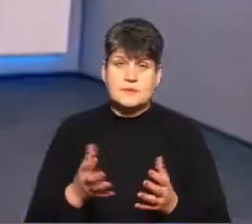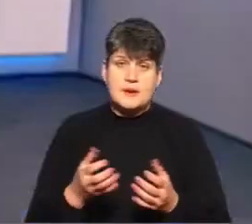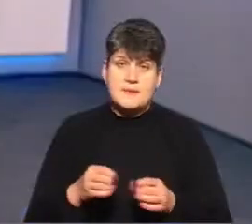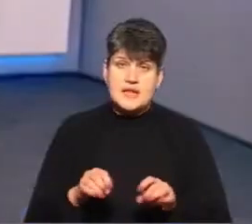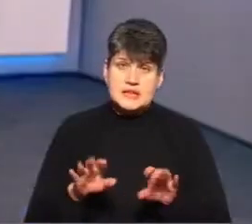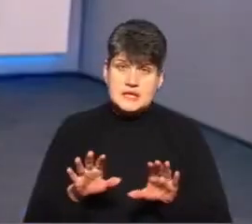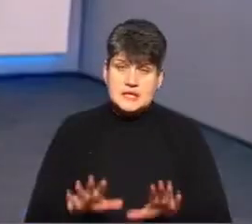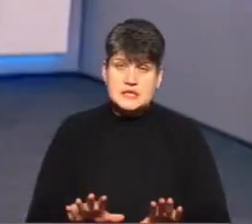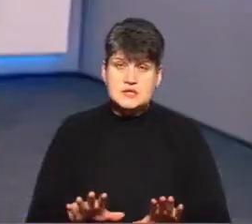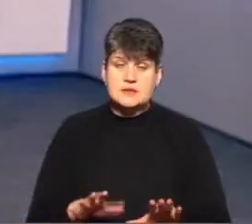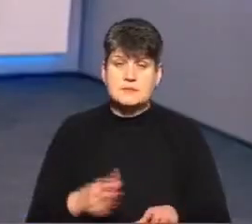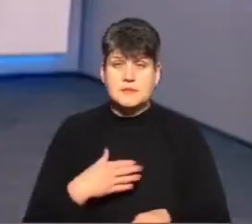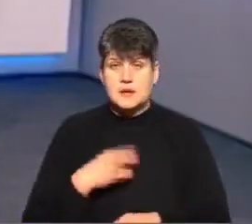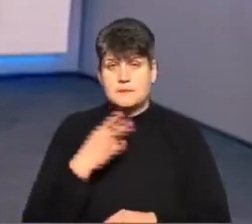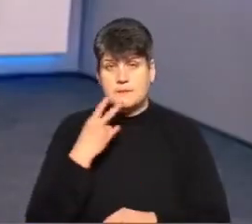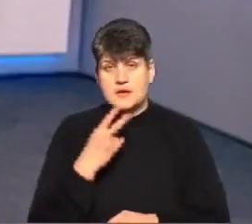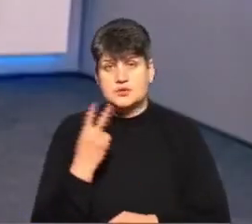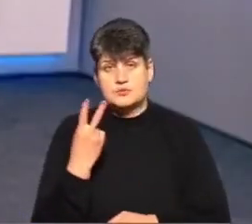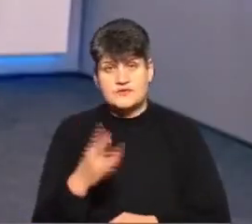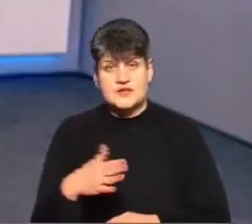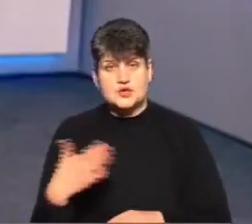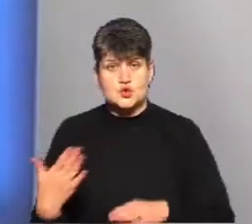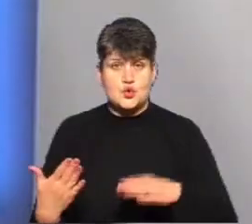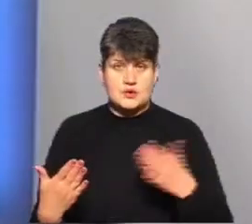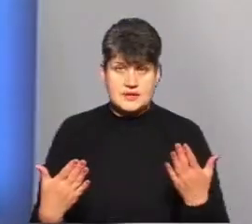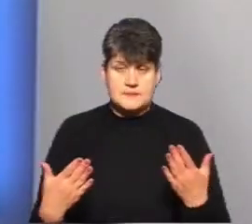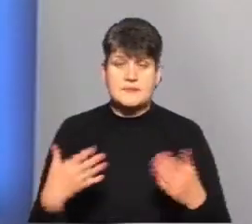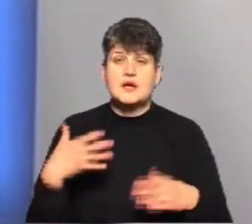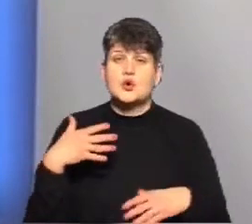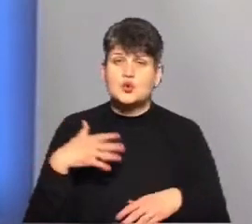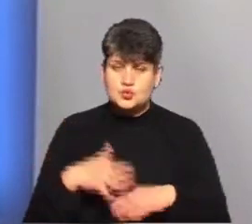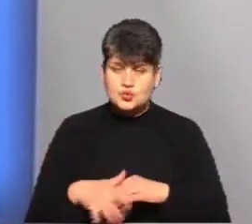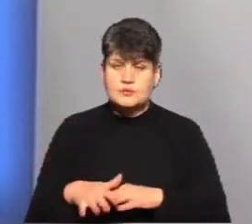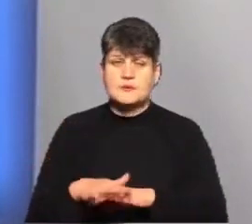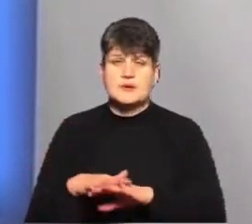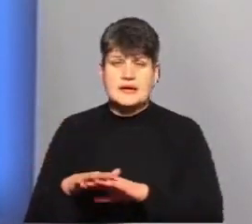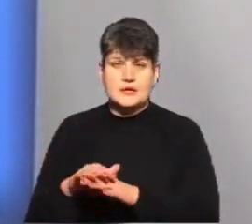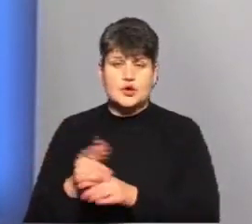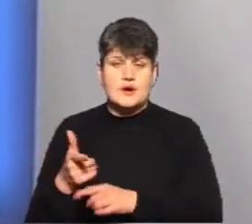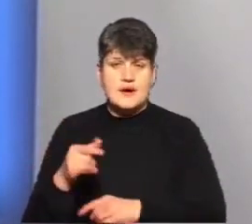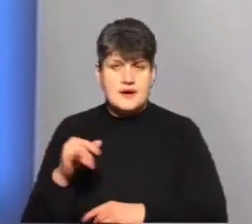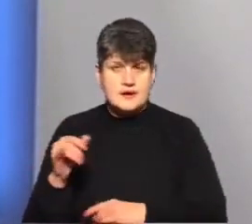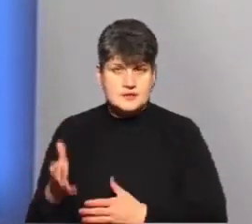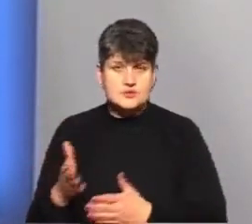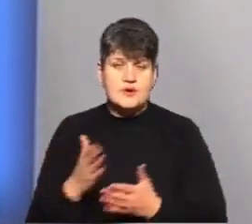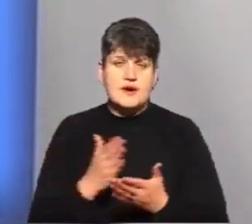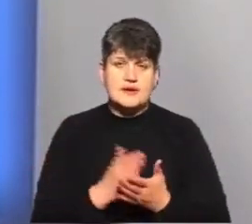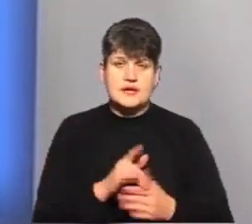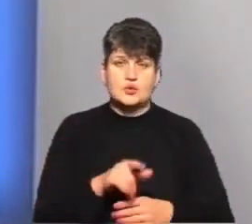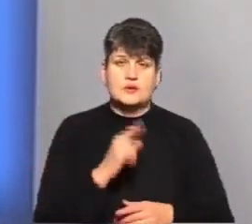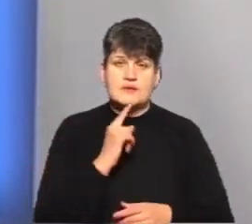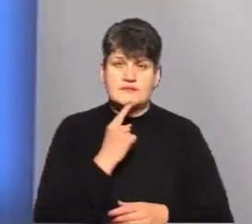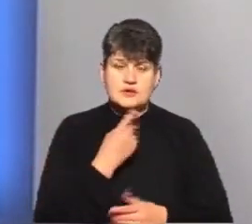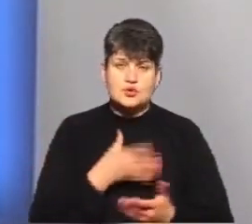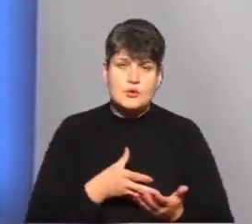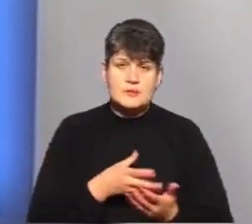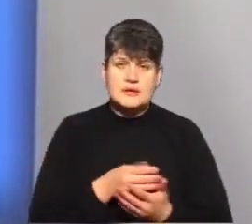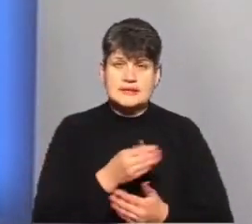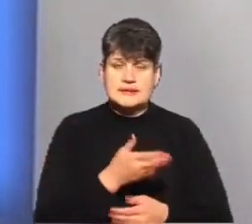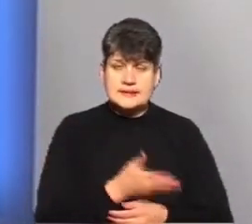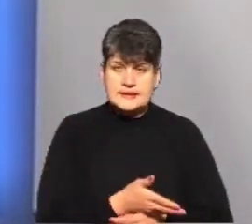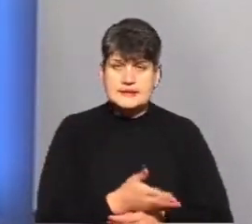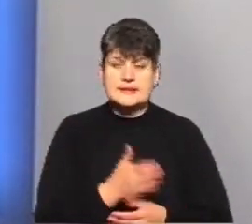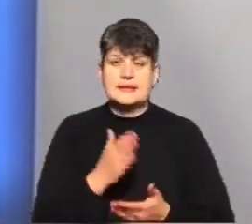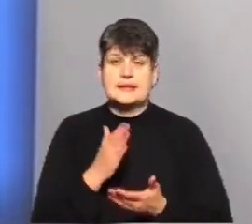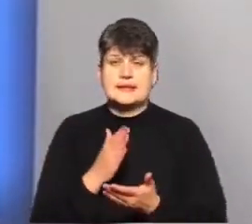ми бачимо тут дві сторони. Є, ми розуміємо ринок газу, але і розуміємо про те, що є люди, яким важко платити таку ціну, і є